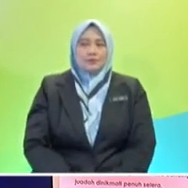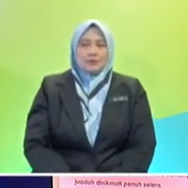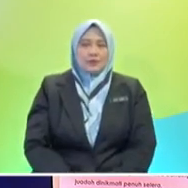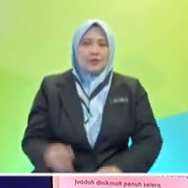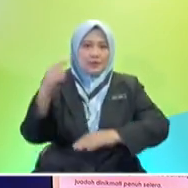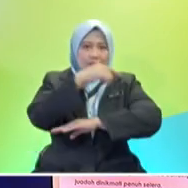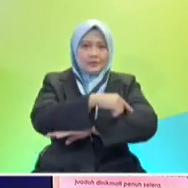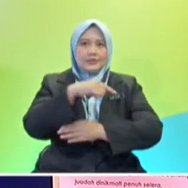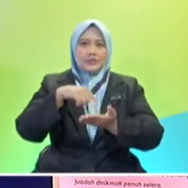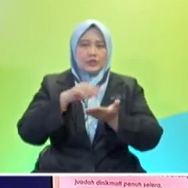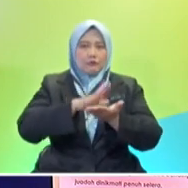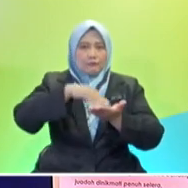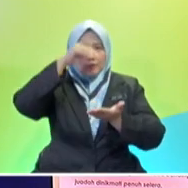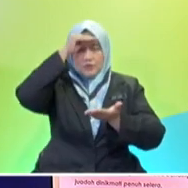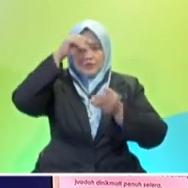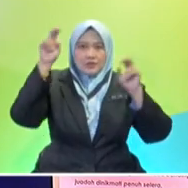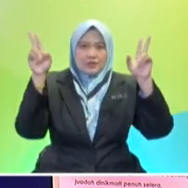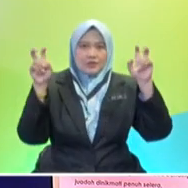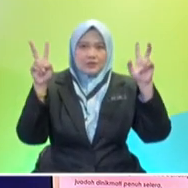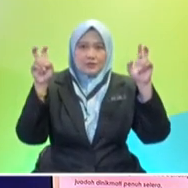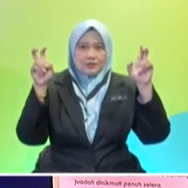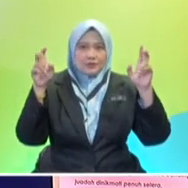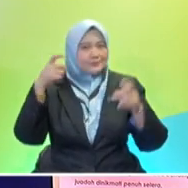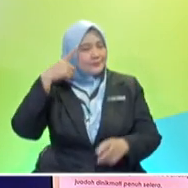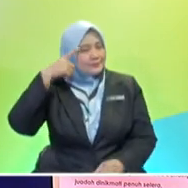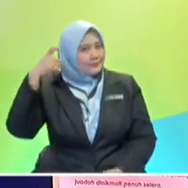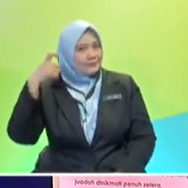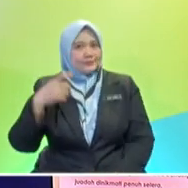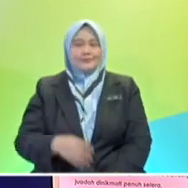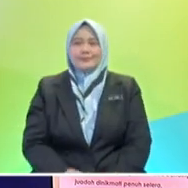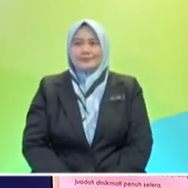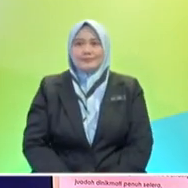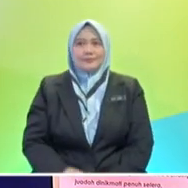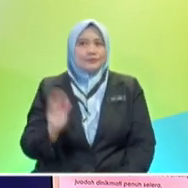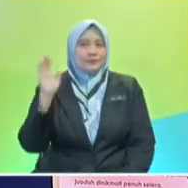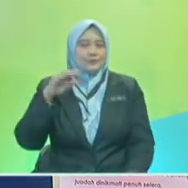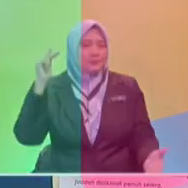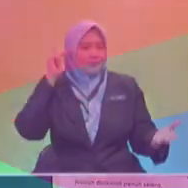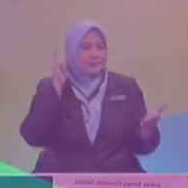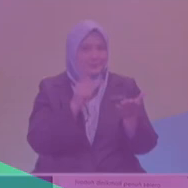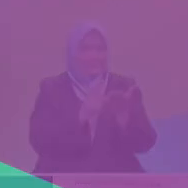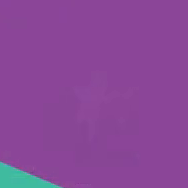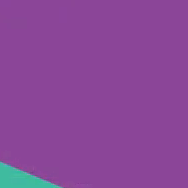yang sangat menarik. Tetapi sebelum itu, jom kita berkenalan dengan guru kita hari ini.